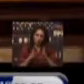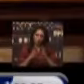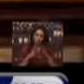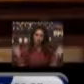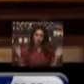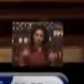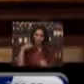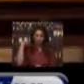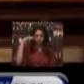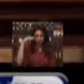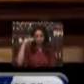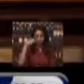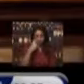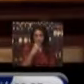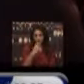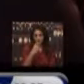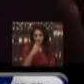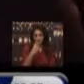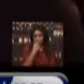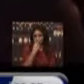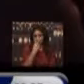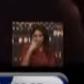كرمك الرئيس عبد الناصر؟